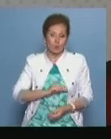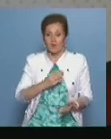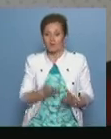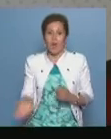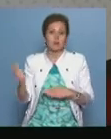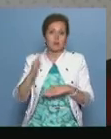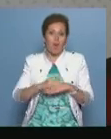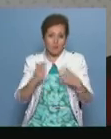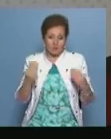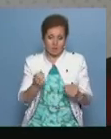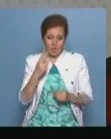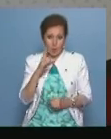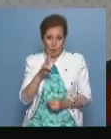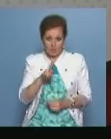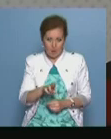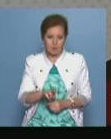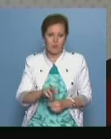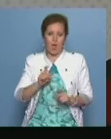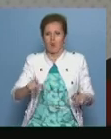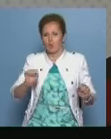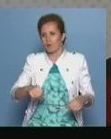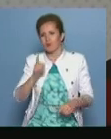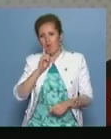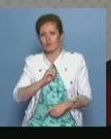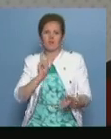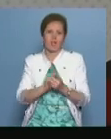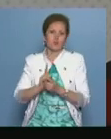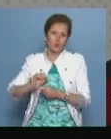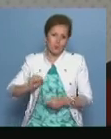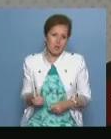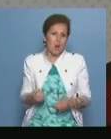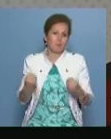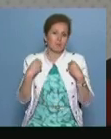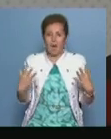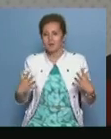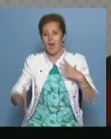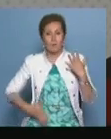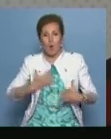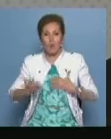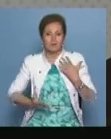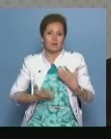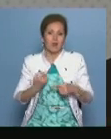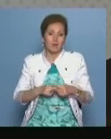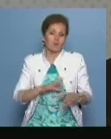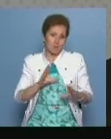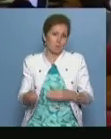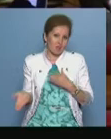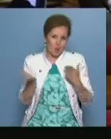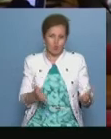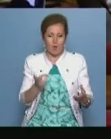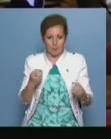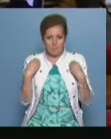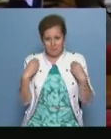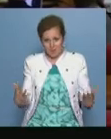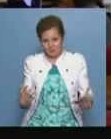могут наслаждаться встречей с друзьями, праздником, эмоциями. Поэтому всех приглашаю на праздник.